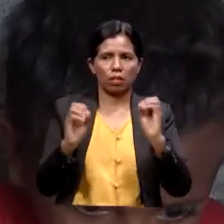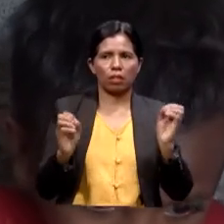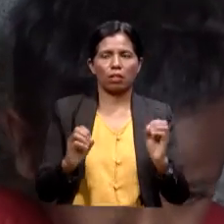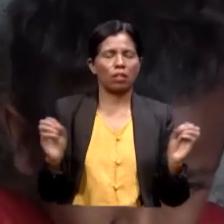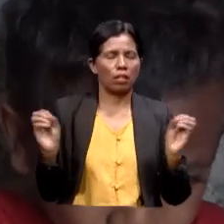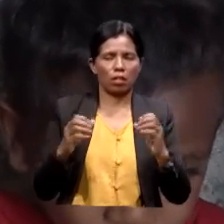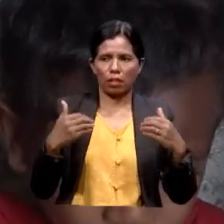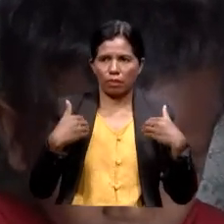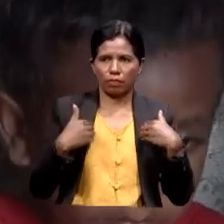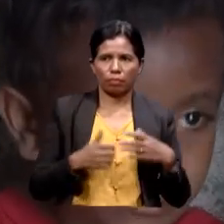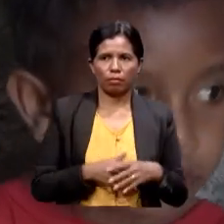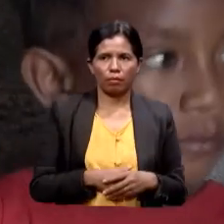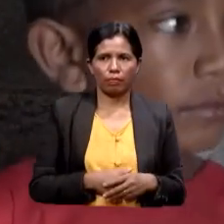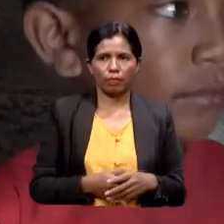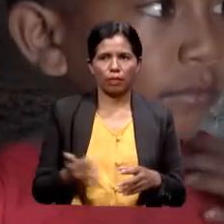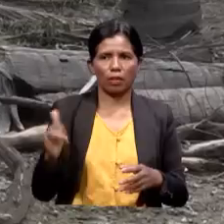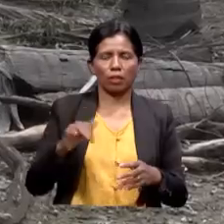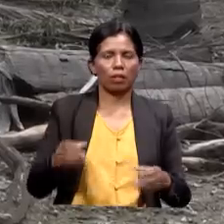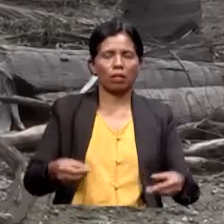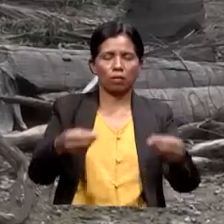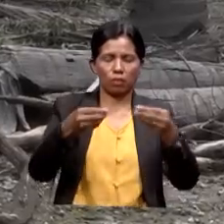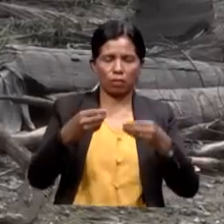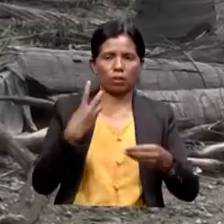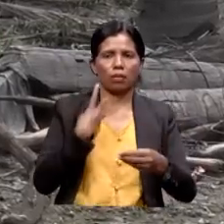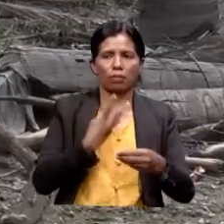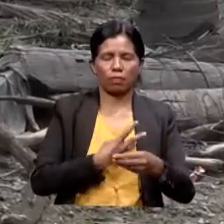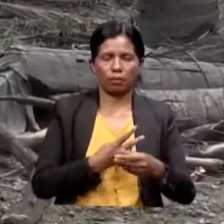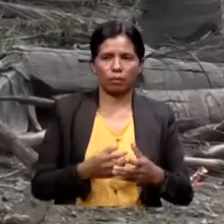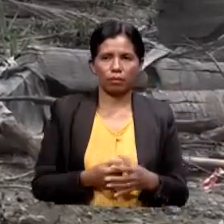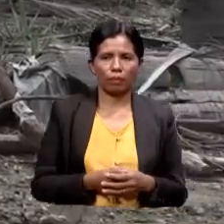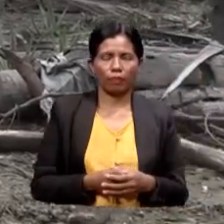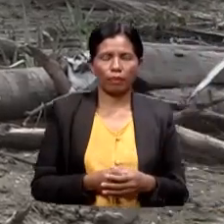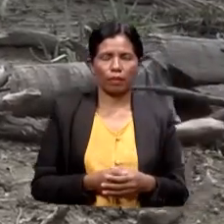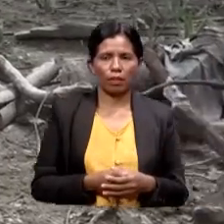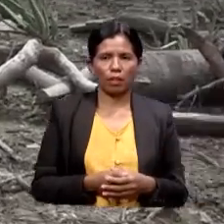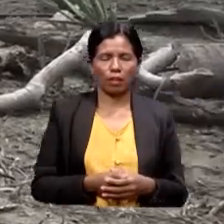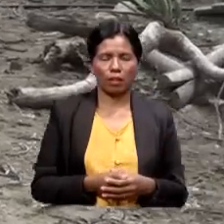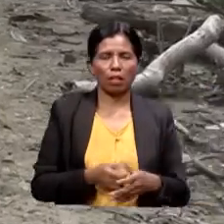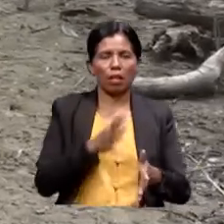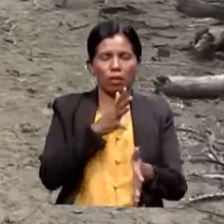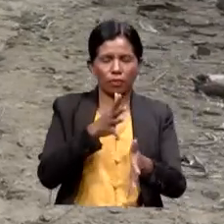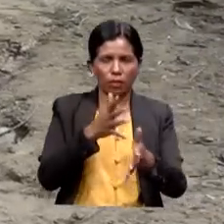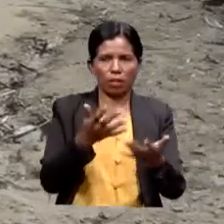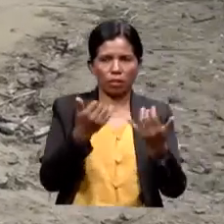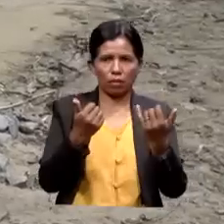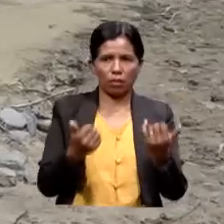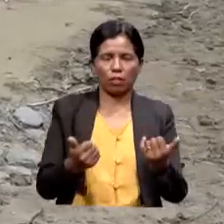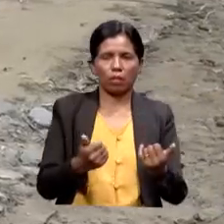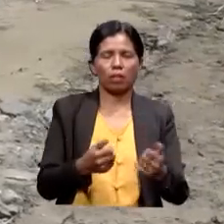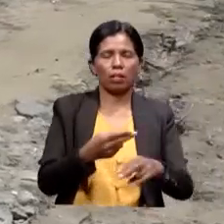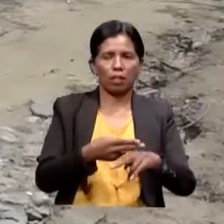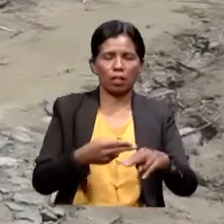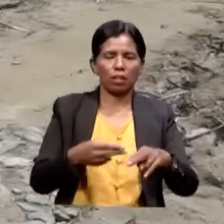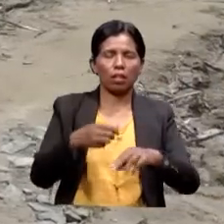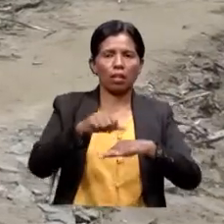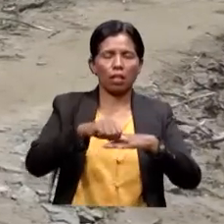jahutu, cera la fobuat ba amida. Avu Berta dadau ne, hukundi saun ain kanek,